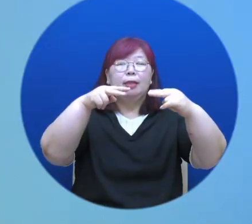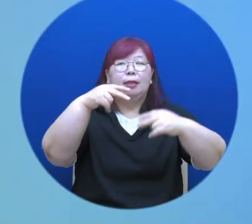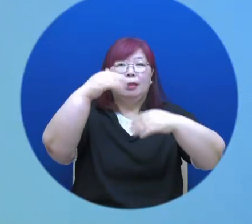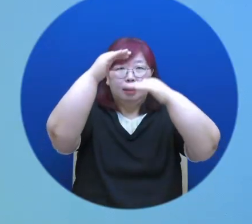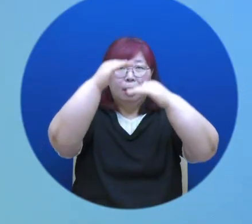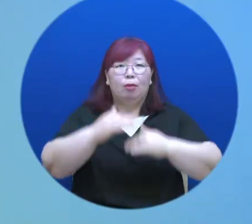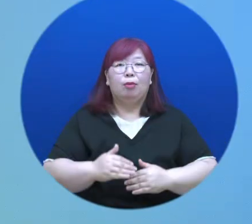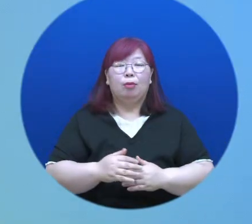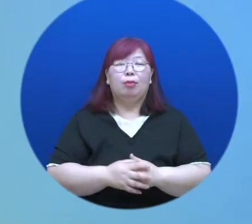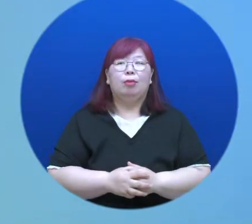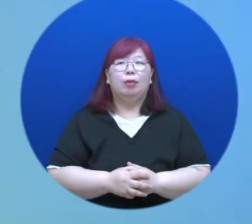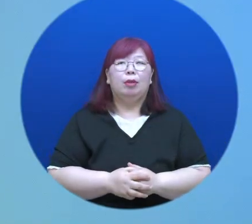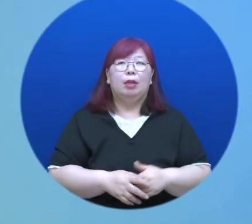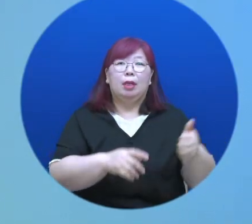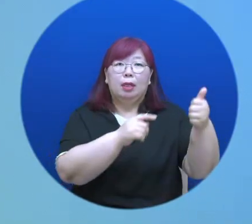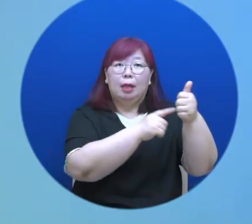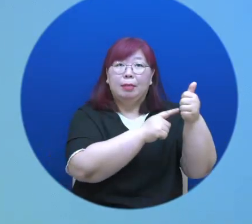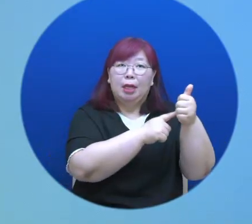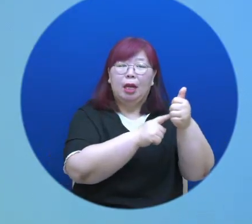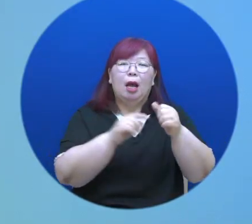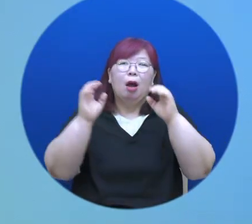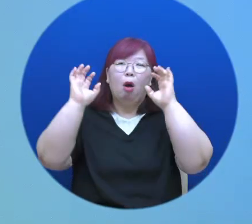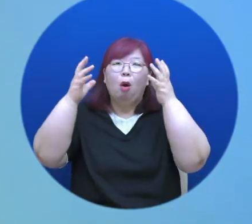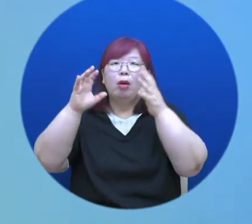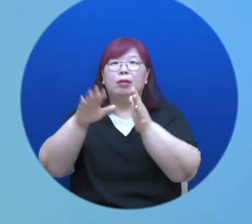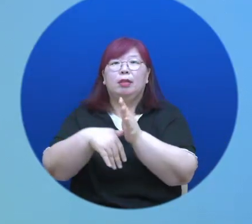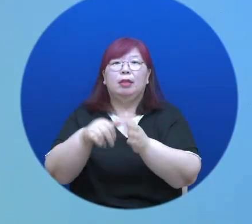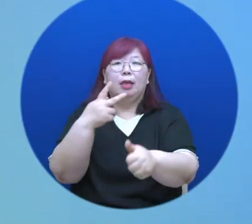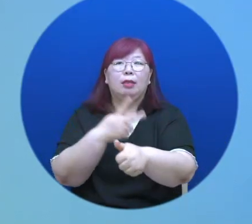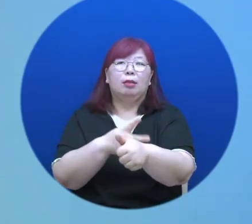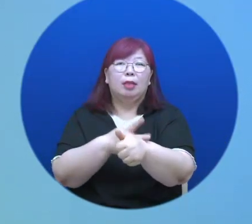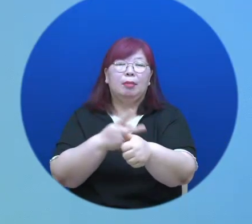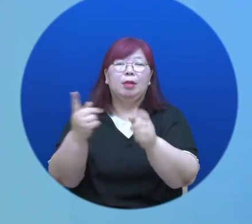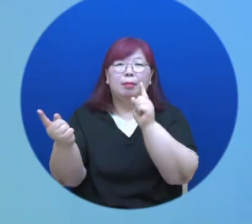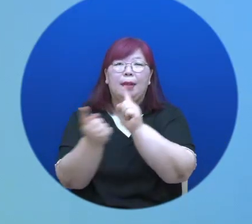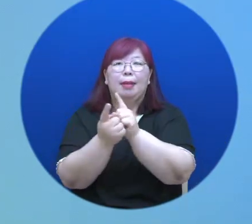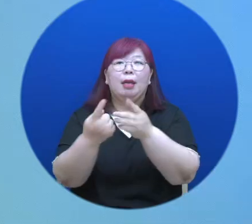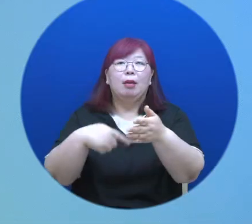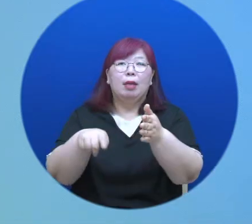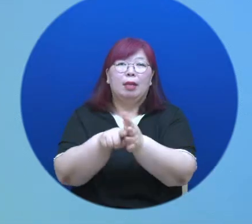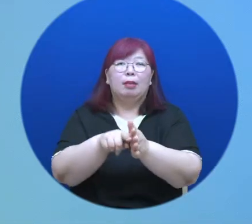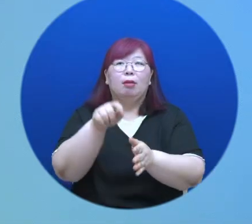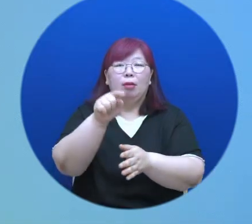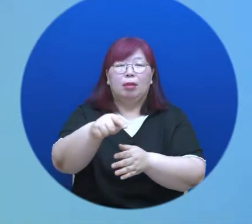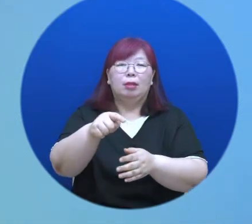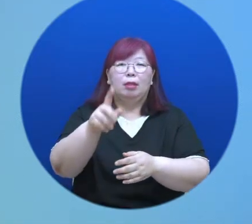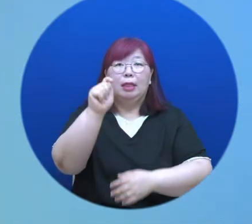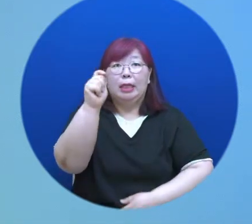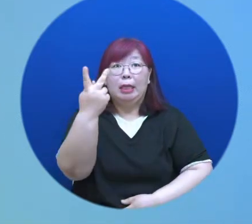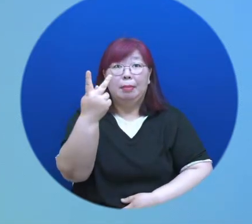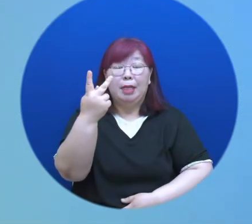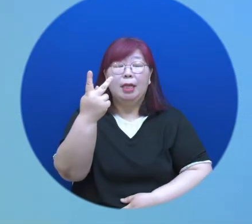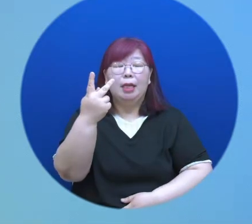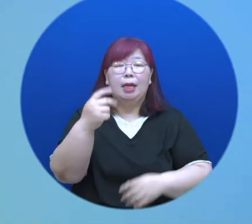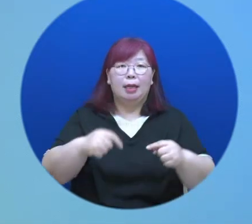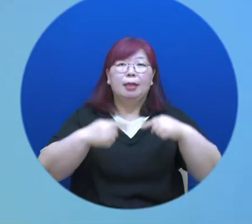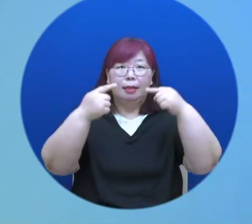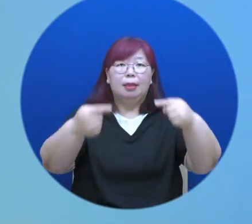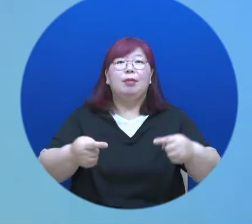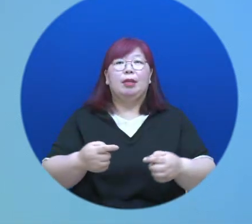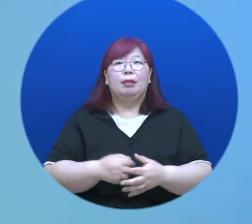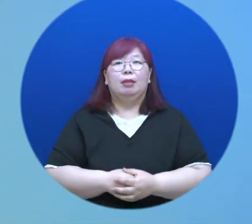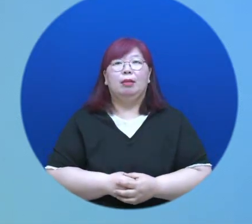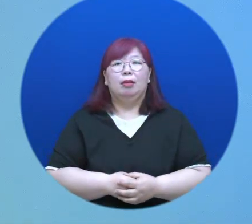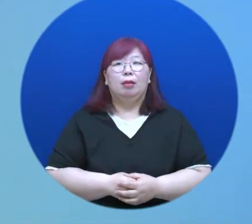배우가 이 어린 시절 선생님을 만나기 위해서 그 자리에 나왔어요. 이